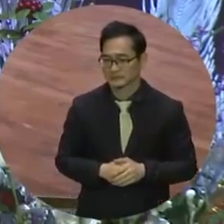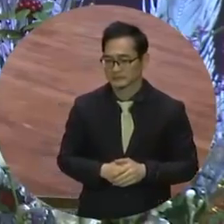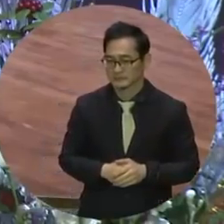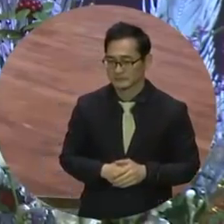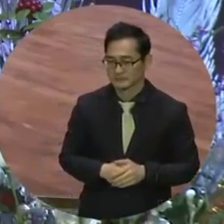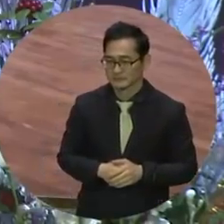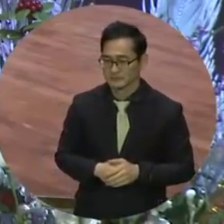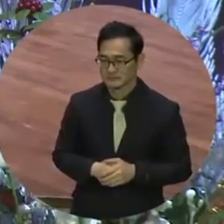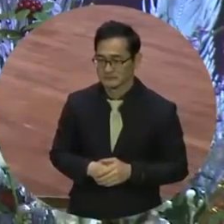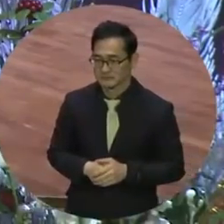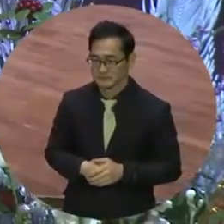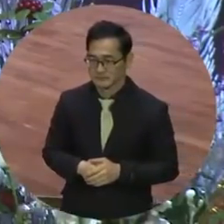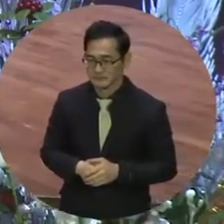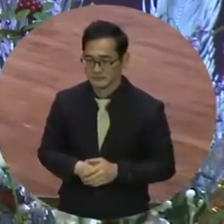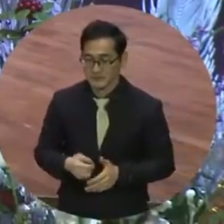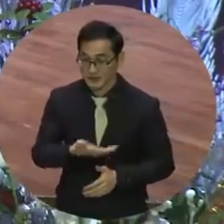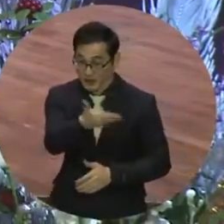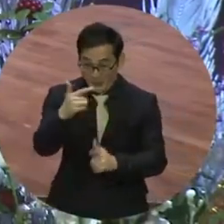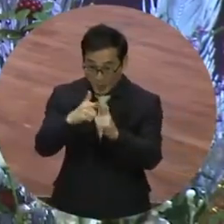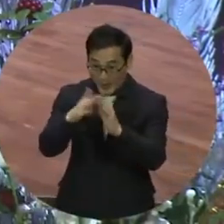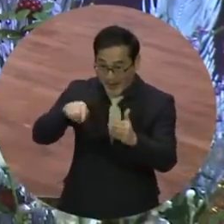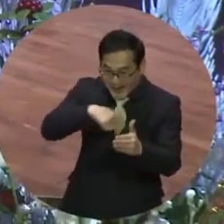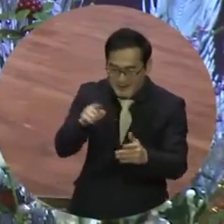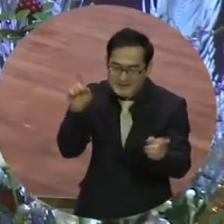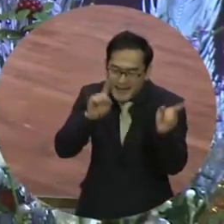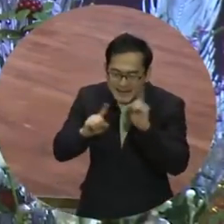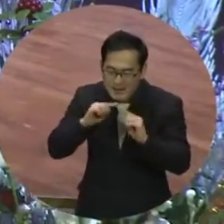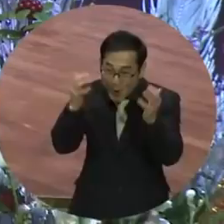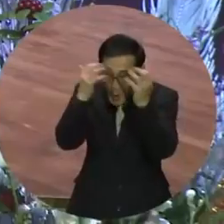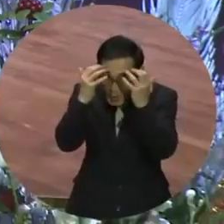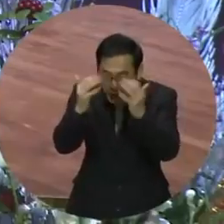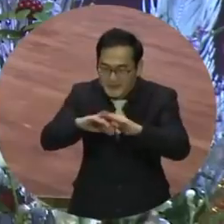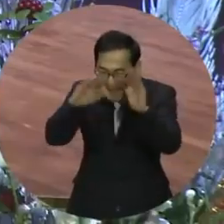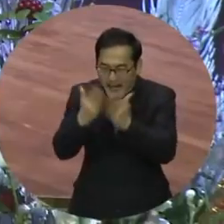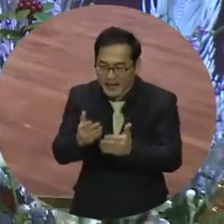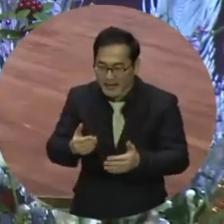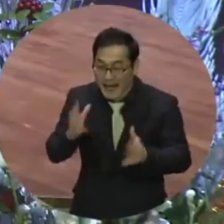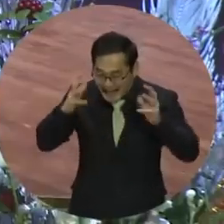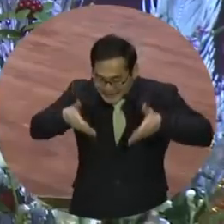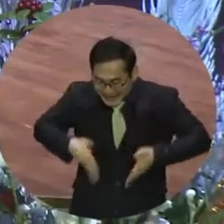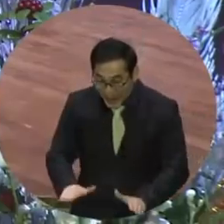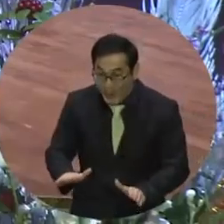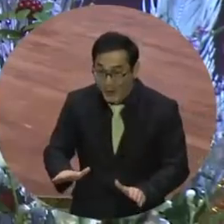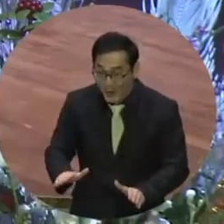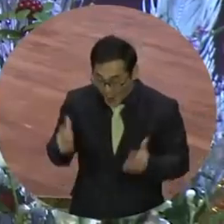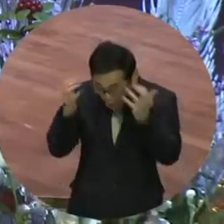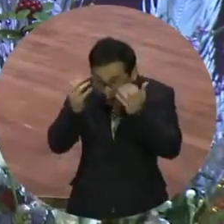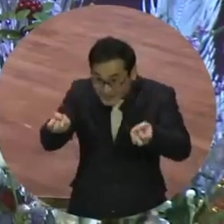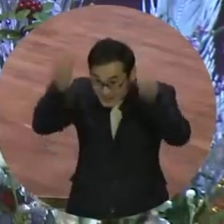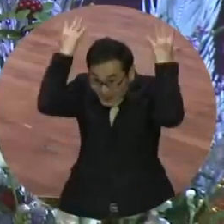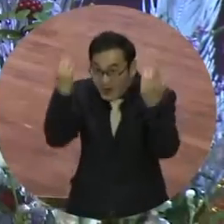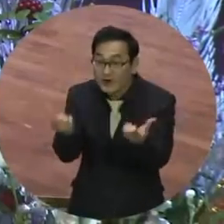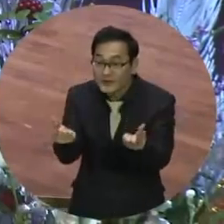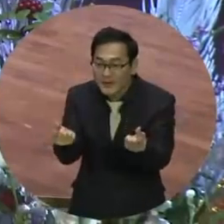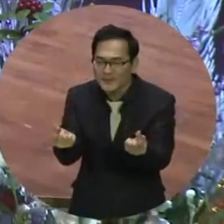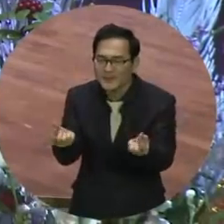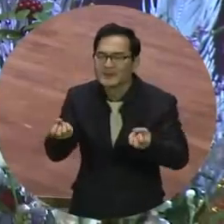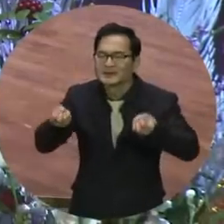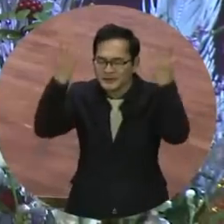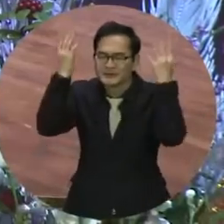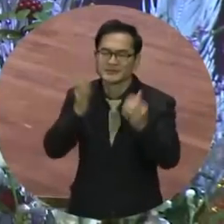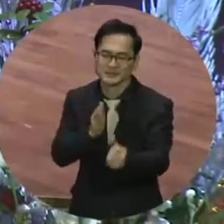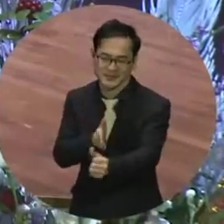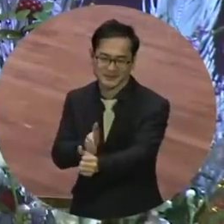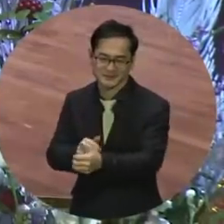고통, 망각의 은사가 있길 바랍니다. 다 잊어버리시기 바랍니다. 이제 새해를 주신다,